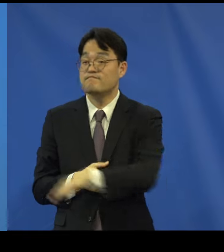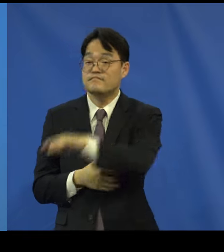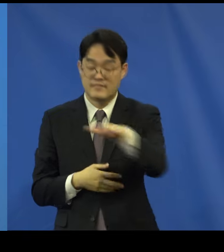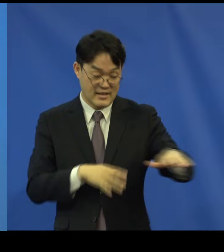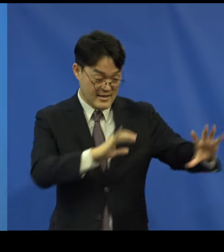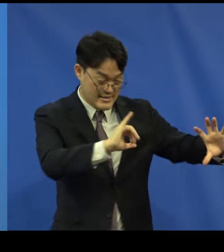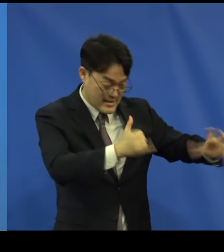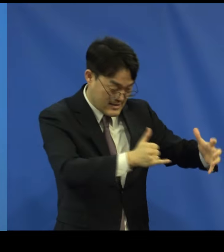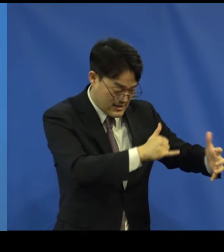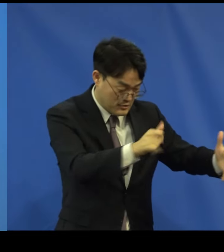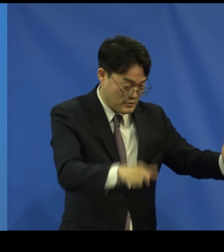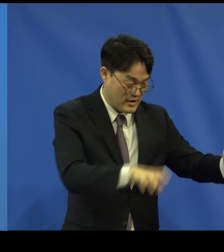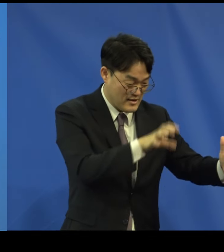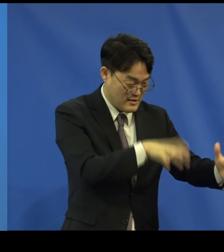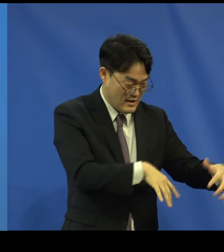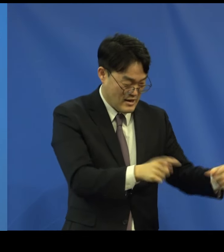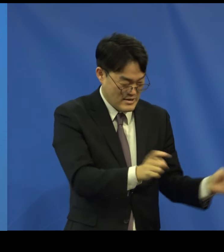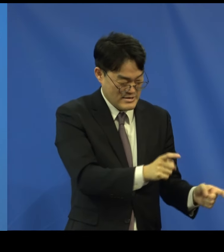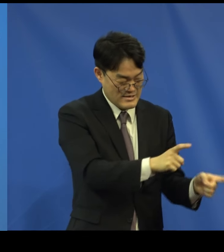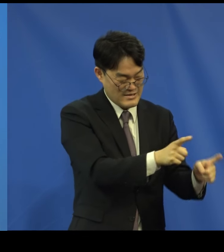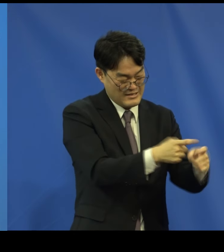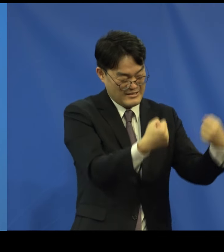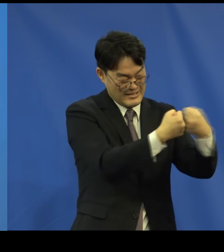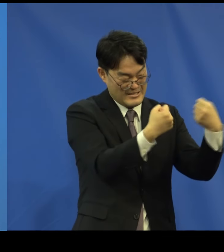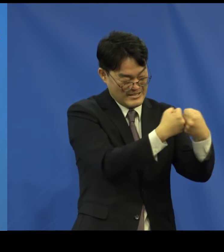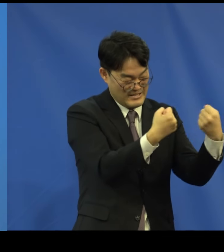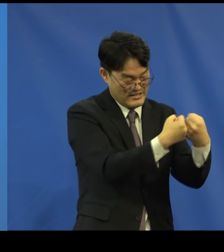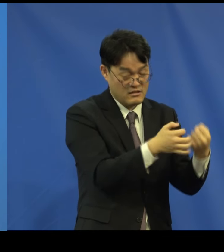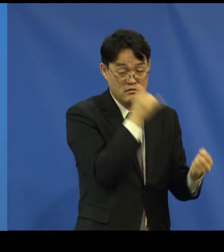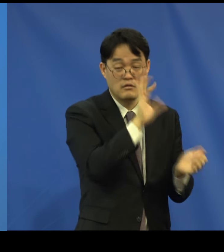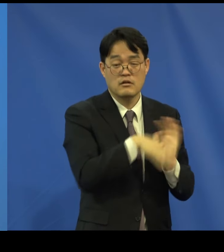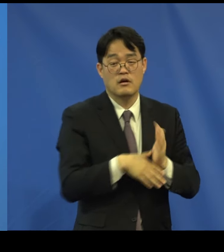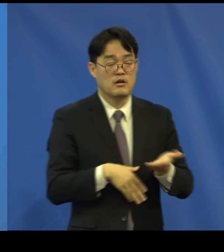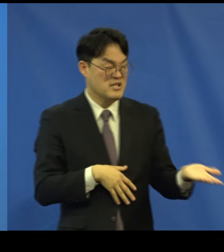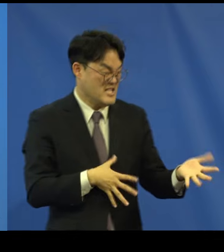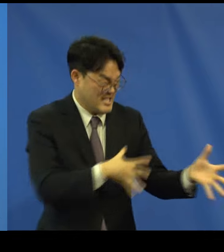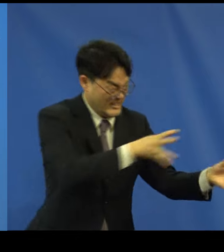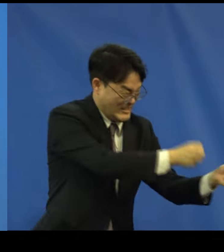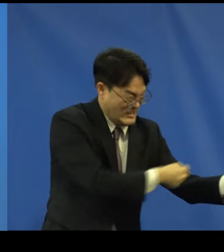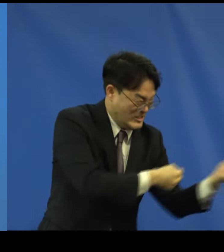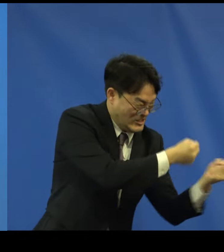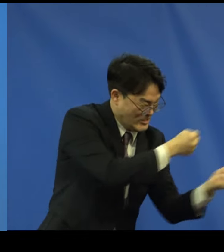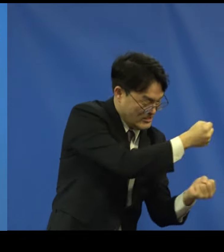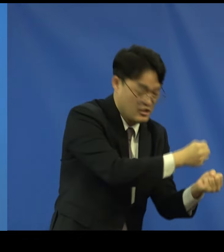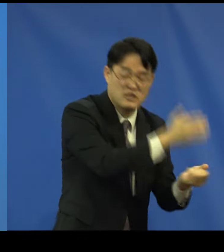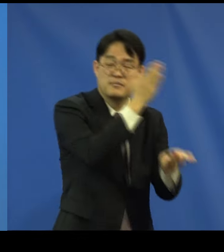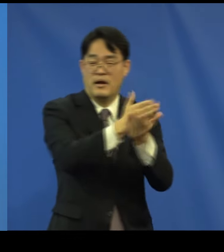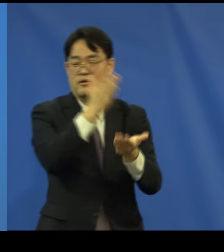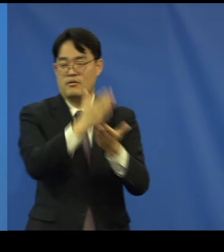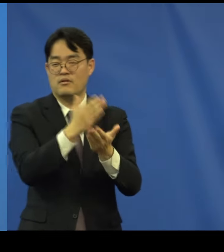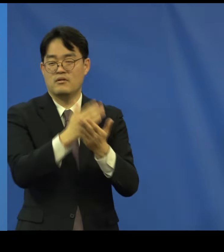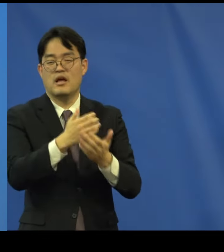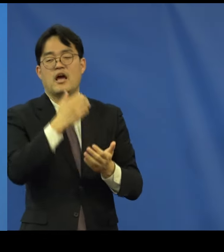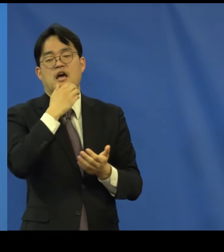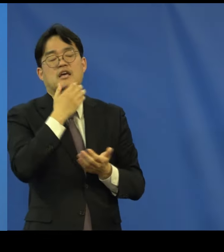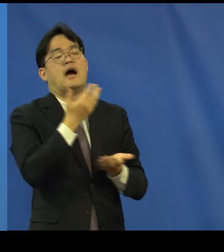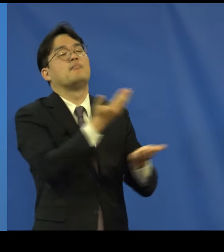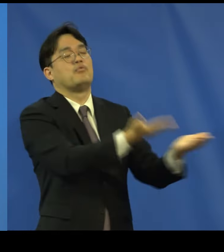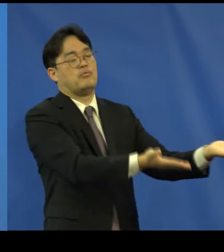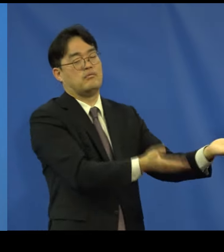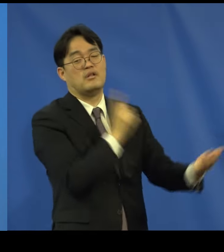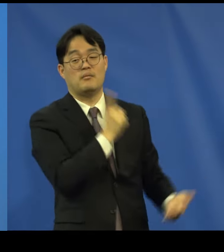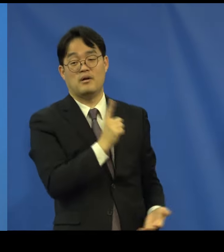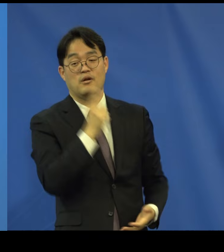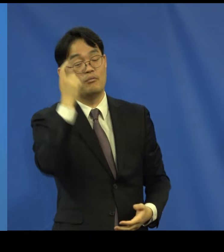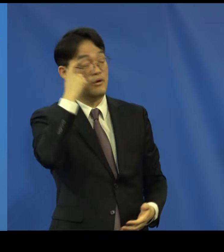속에 다투고 싸우는 일들이 있을 때 우리가 양보해야 하는 거예요. 이 세상이 전부라고 믿고 살아가는 사람과 전혀 다른 클래스의 삶을 우리가